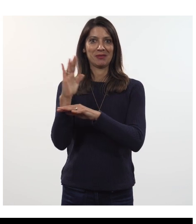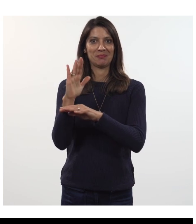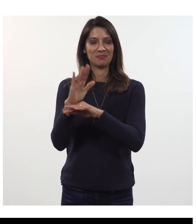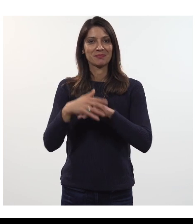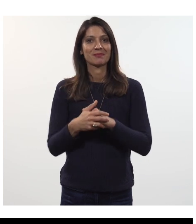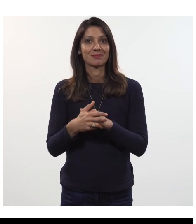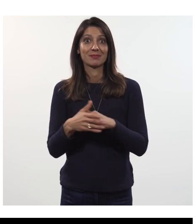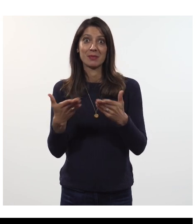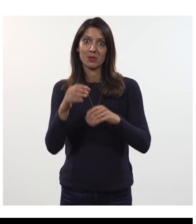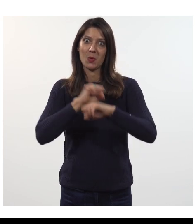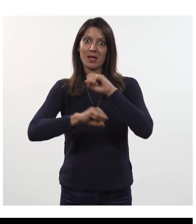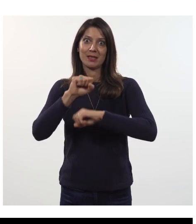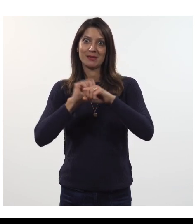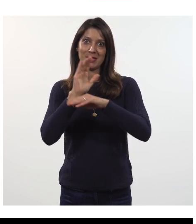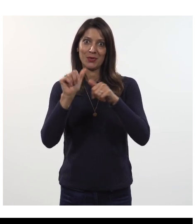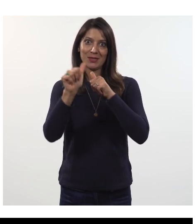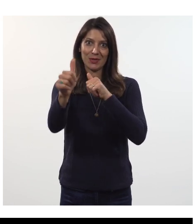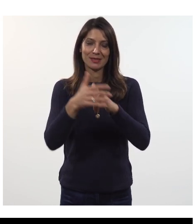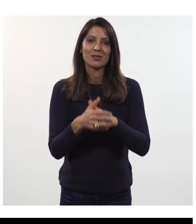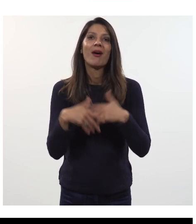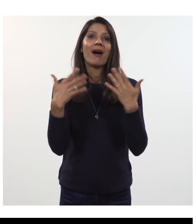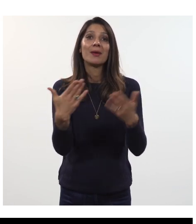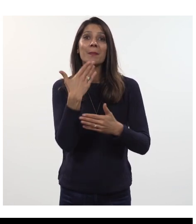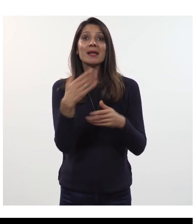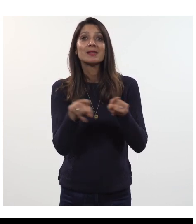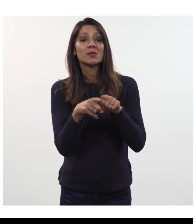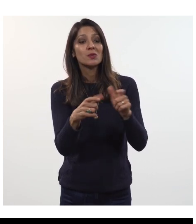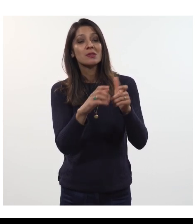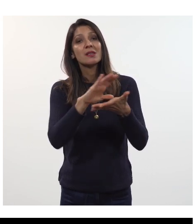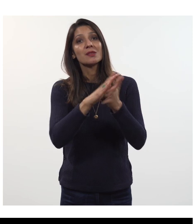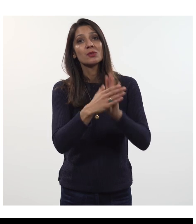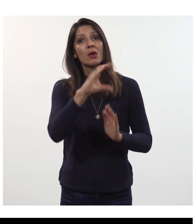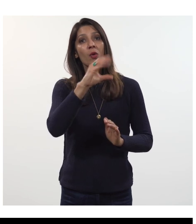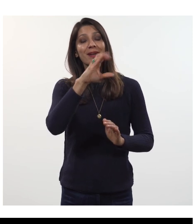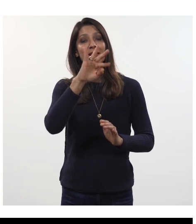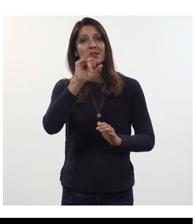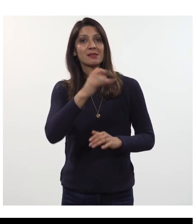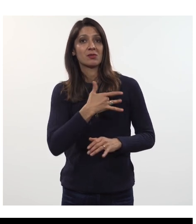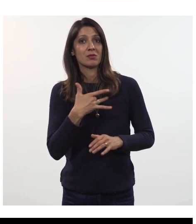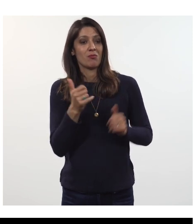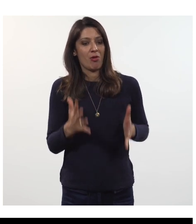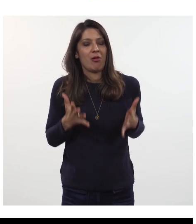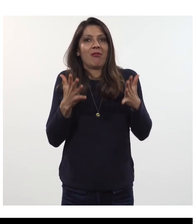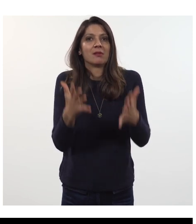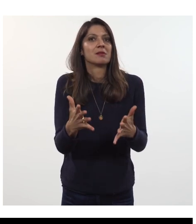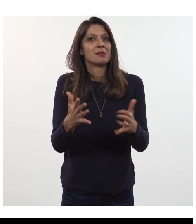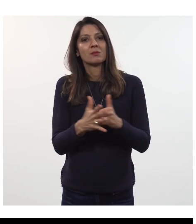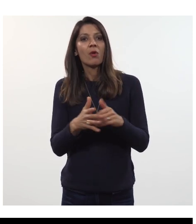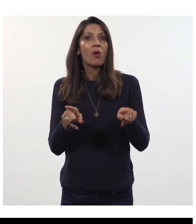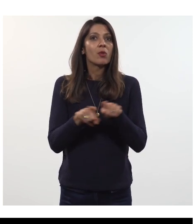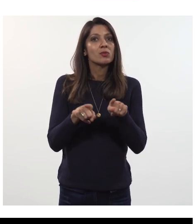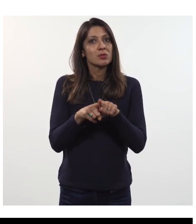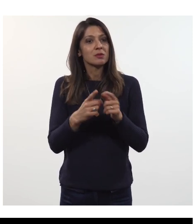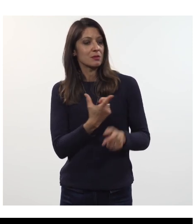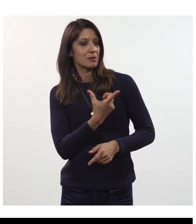ce webinaire. Je remercie aussi Coactis de son investissement et de son